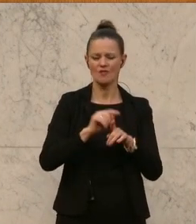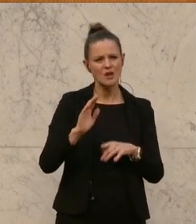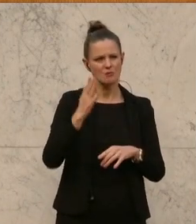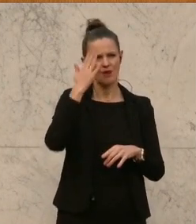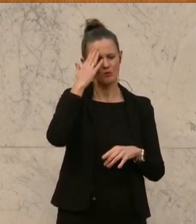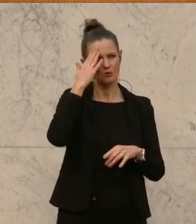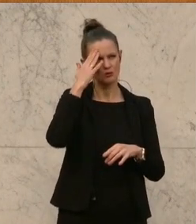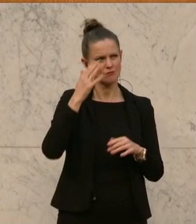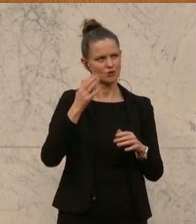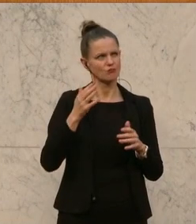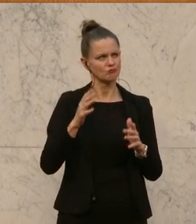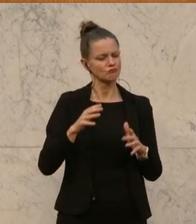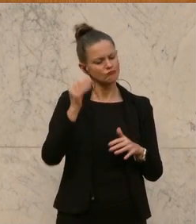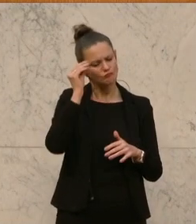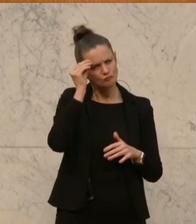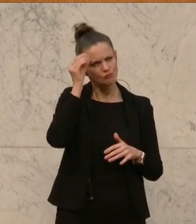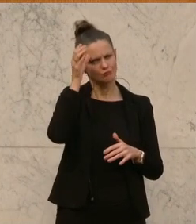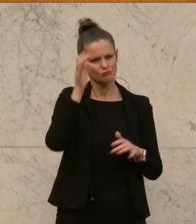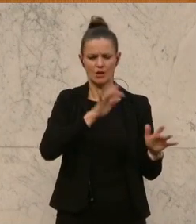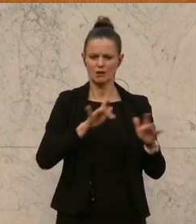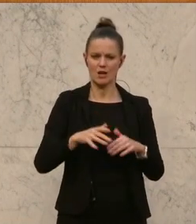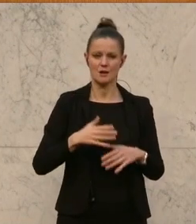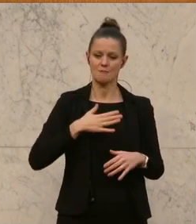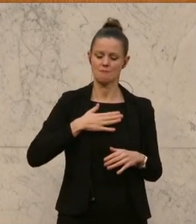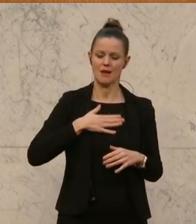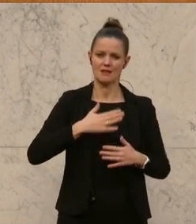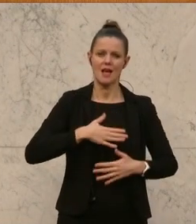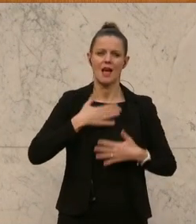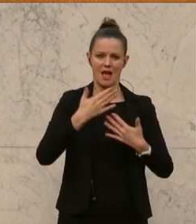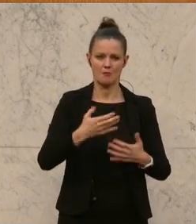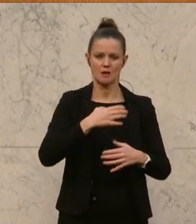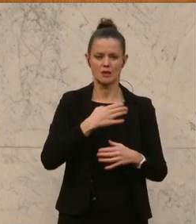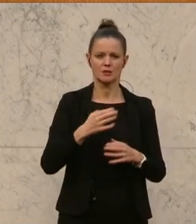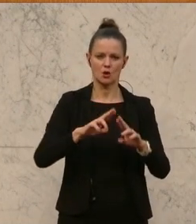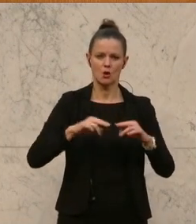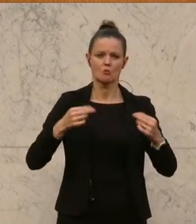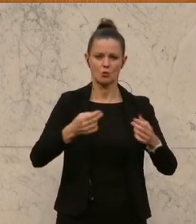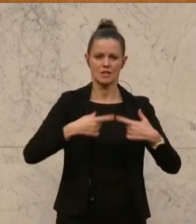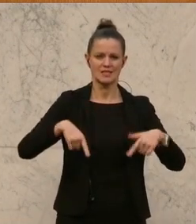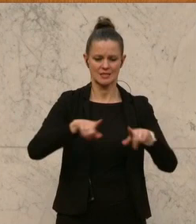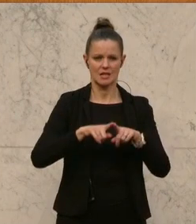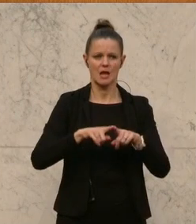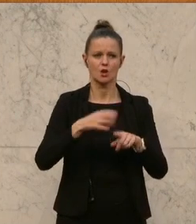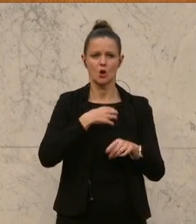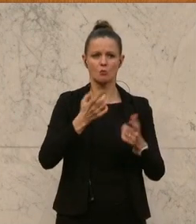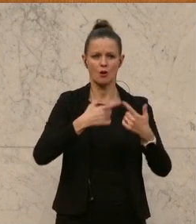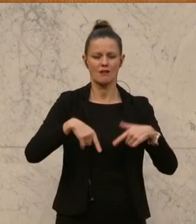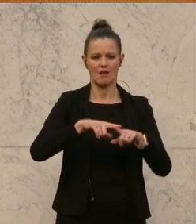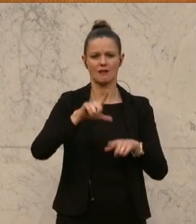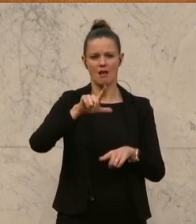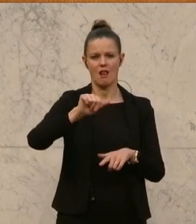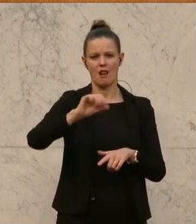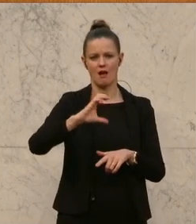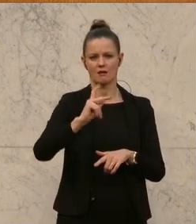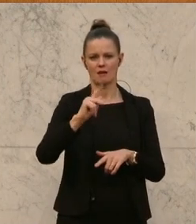viel größeres geworden. Es gibt in meinem Heimatbundesland, im Burgenland, in Lackenbach, einen jährlichen Gedenktag. Dort hat es